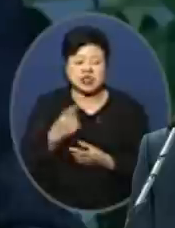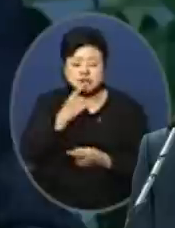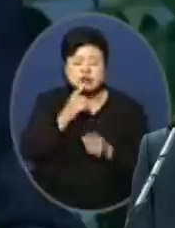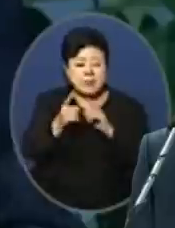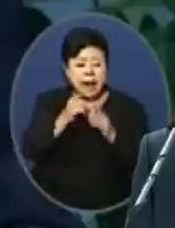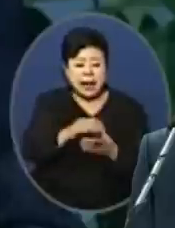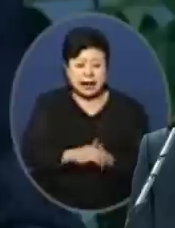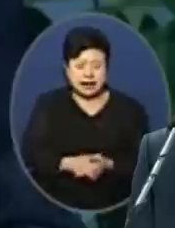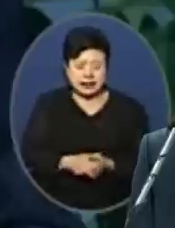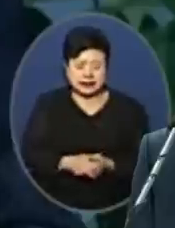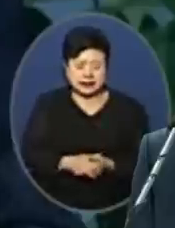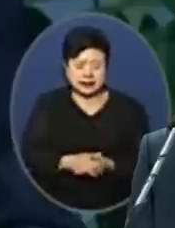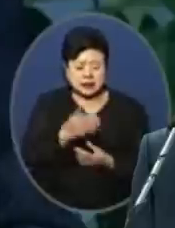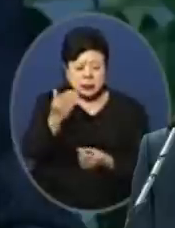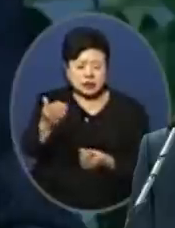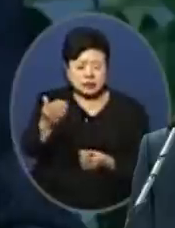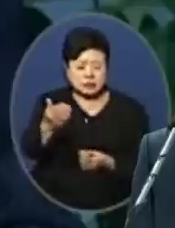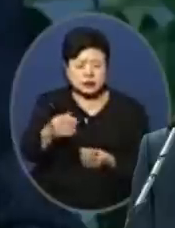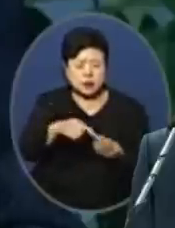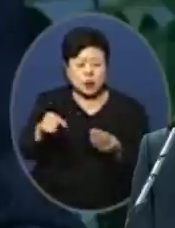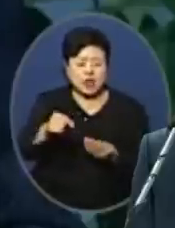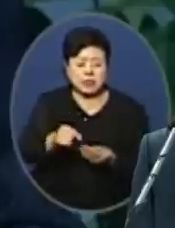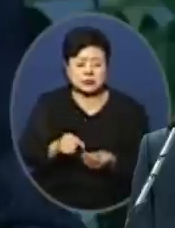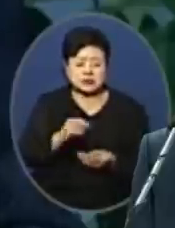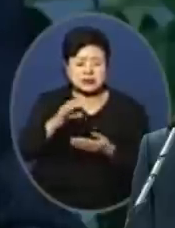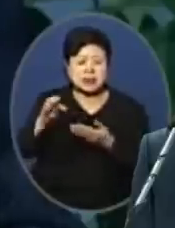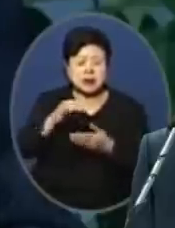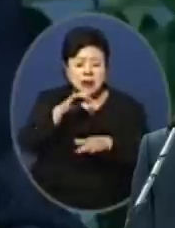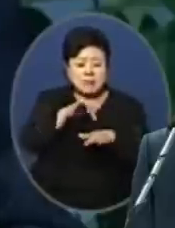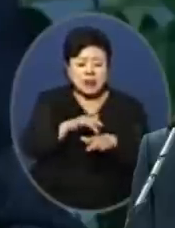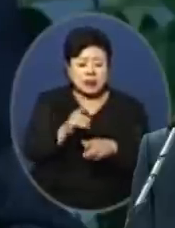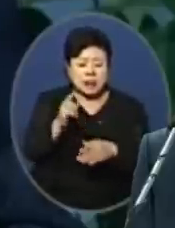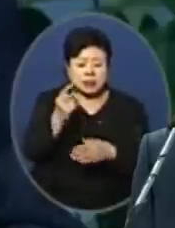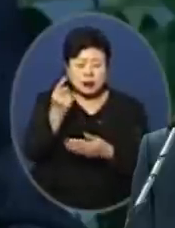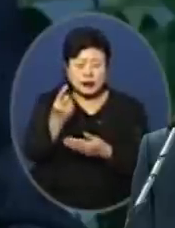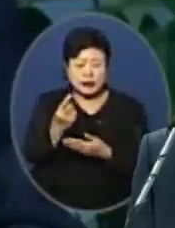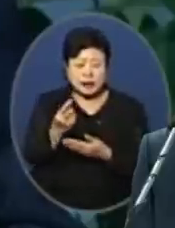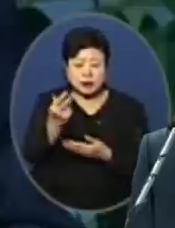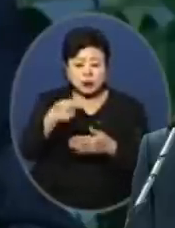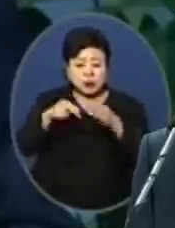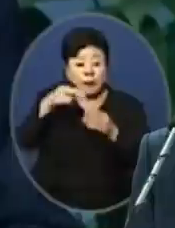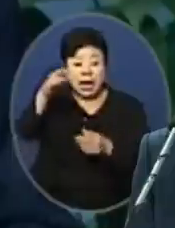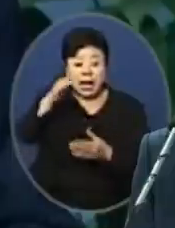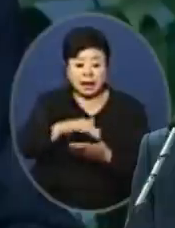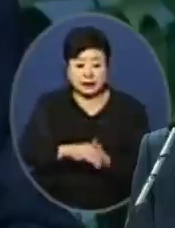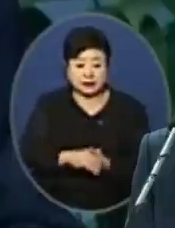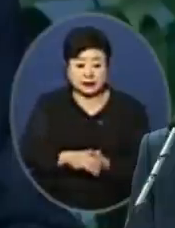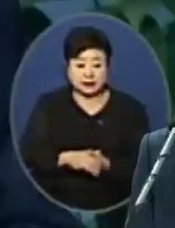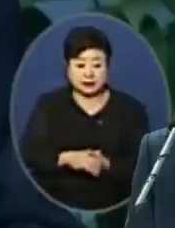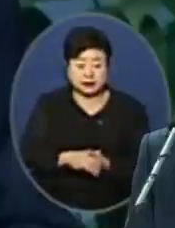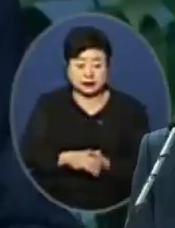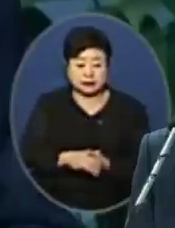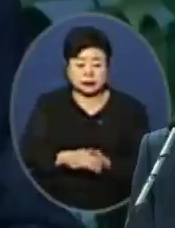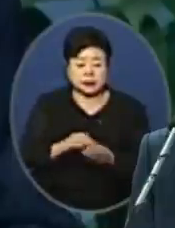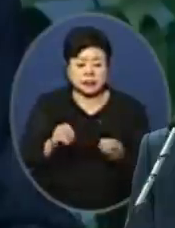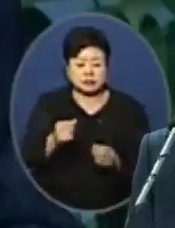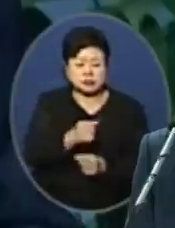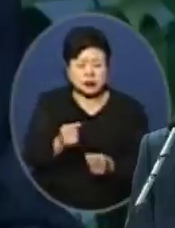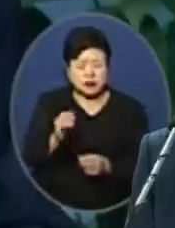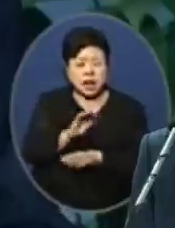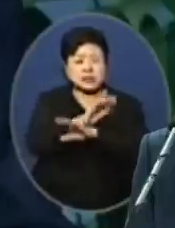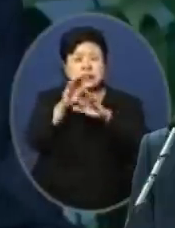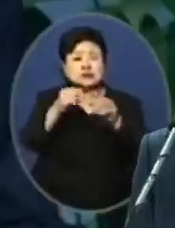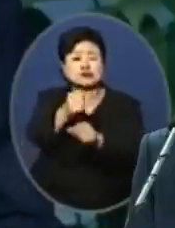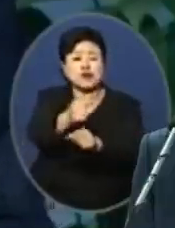입술의 말을 여러분께서 골라서 하면 마귀도 한 길로 왔다 일곱 길로 도망치고 땅에서 묶으면